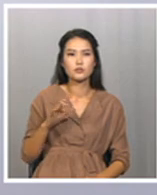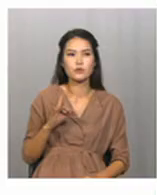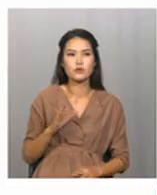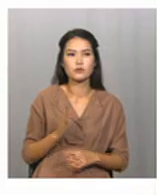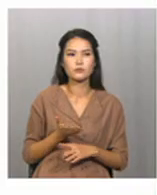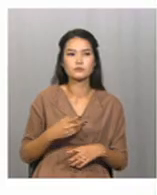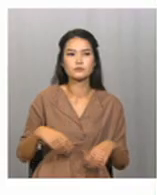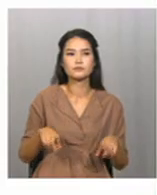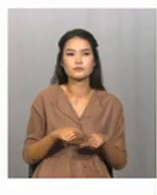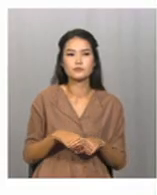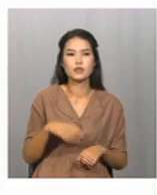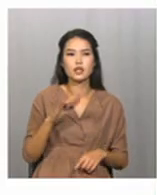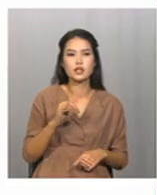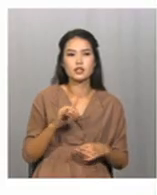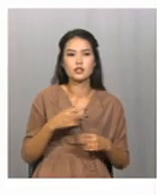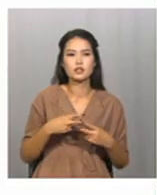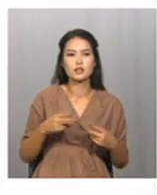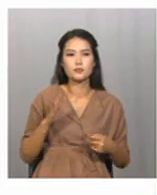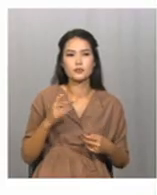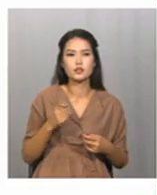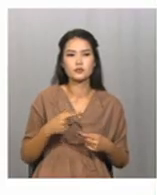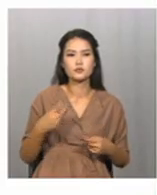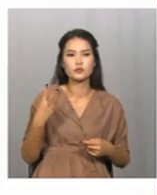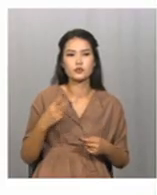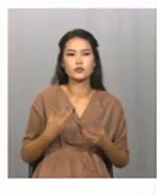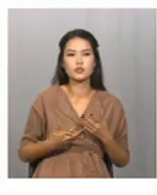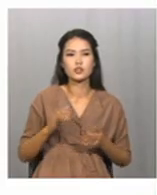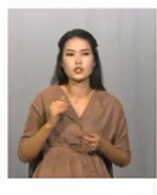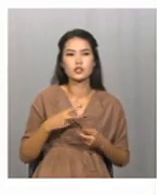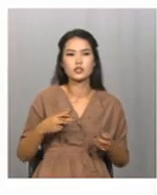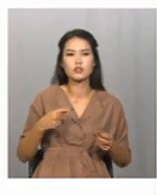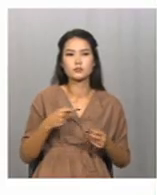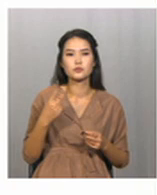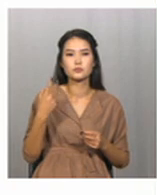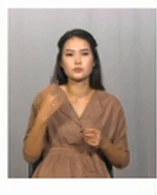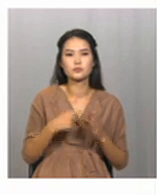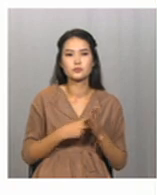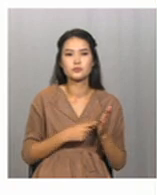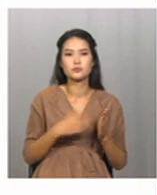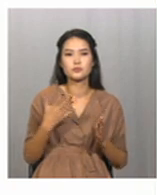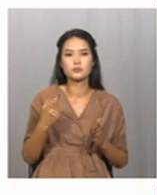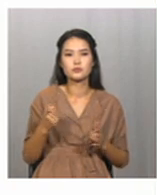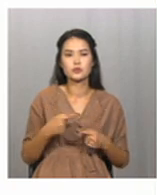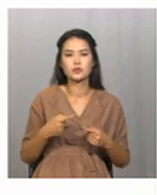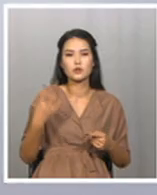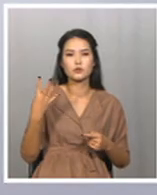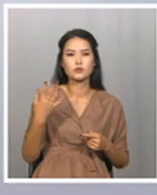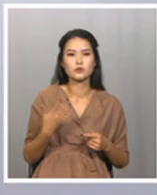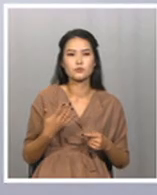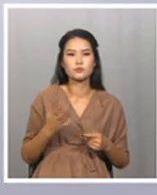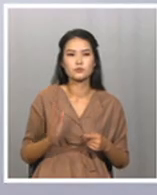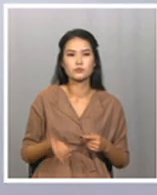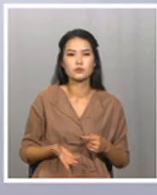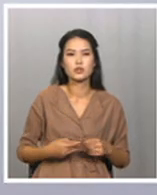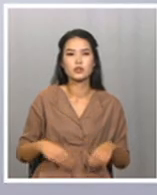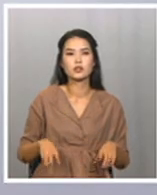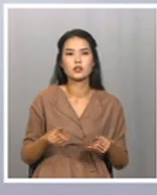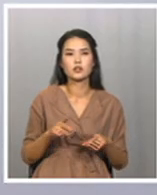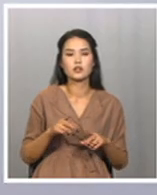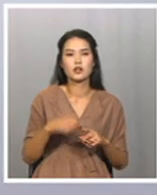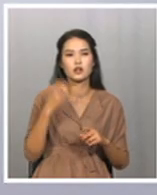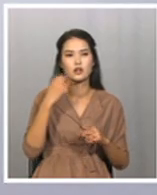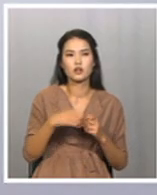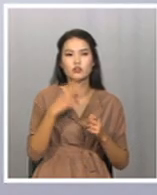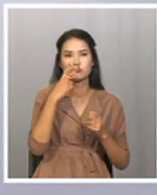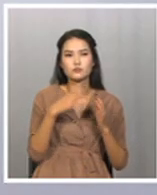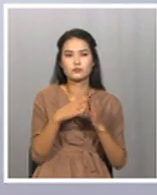Мысалы, y тең 5x минус 3 және y тең минус 5-тен 1x минус 5-тен 4. Бұрыштық коэффициенттеріне назар аударатын